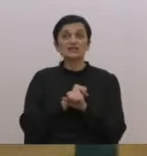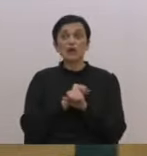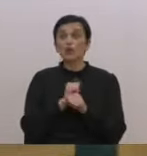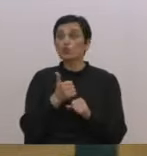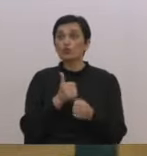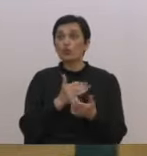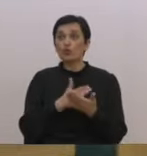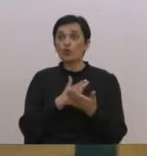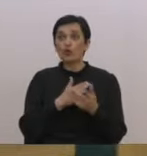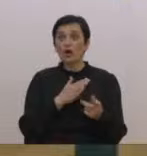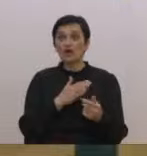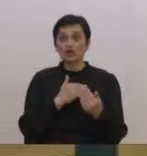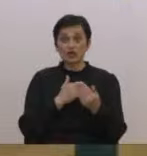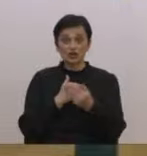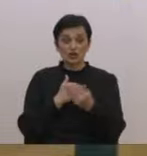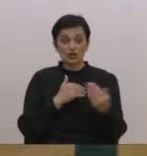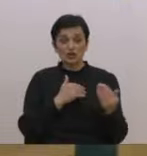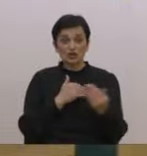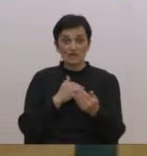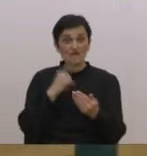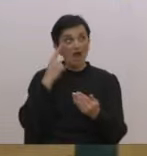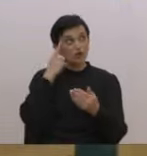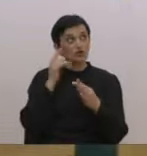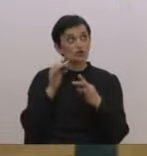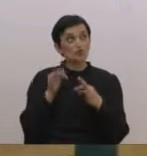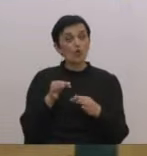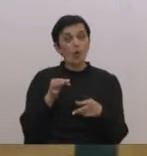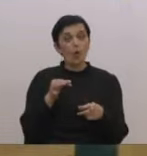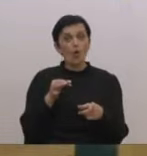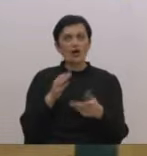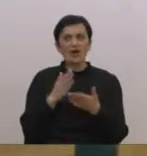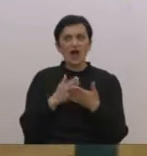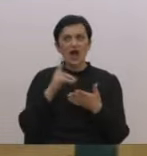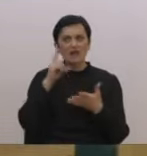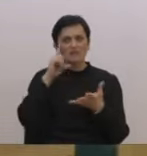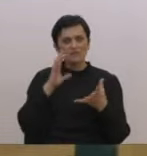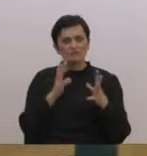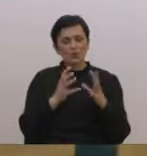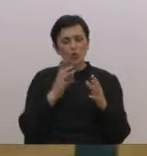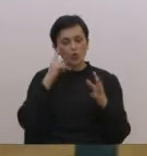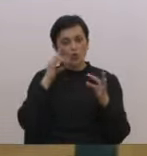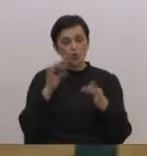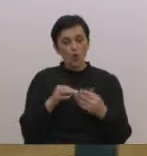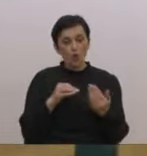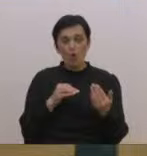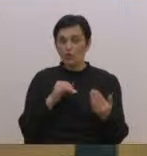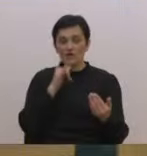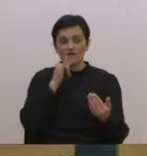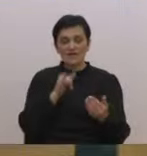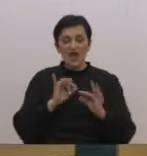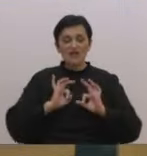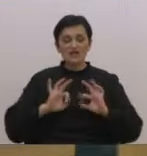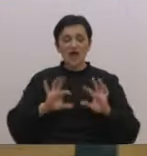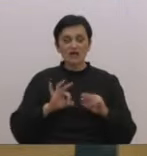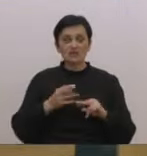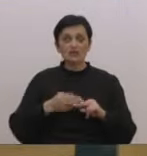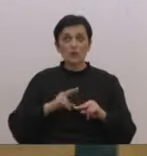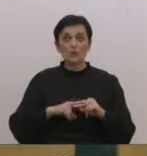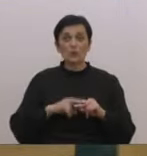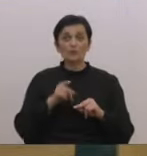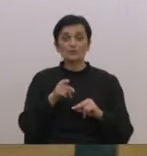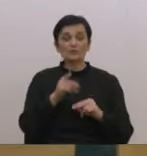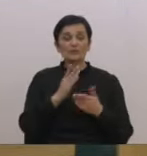ხდება? ანუ თქვენი ლოგიკაც კი, რომელიც გამრუდებული ლოგიკაა, თქვენი ლოგიკაც კი ვერ ახსნის ამას, იმიტომ რომ